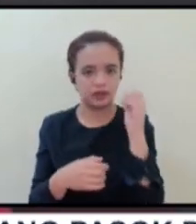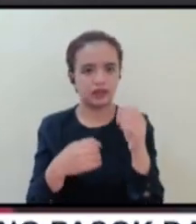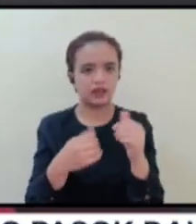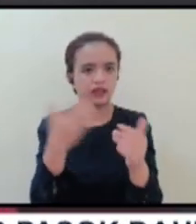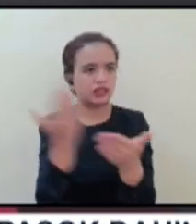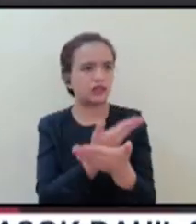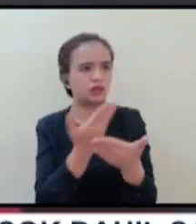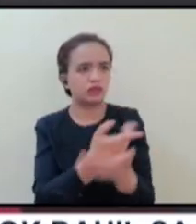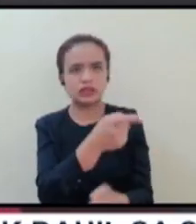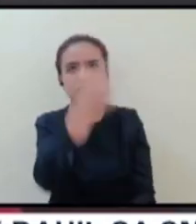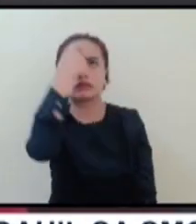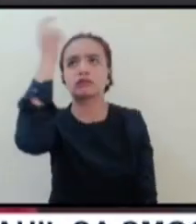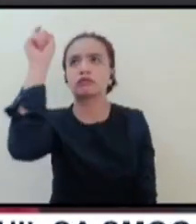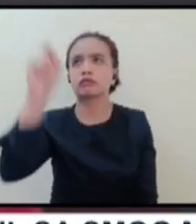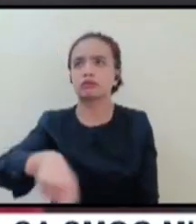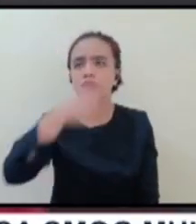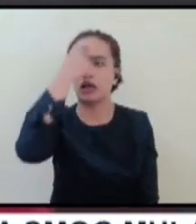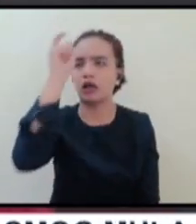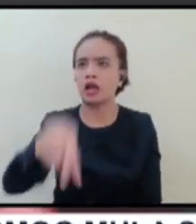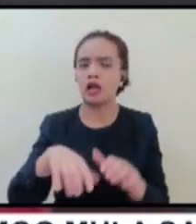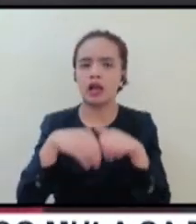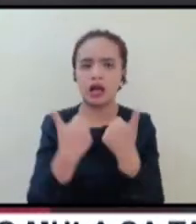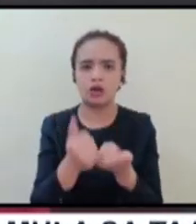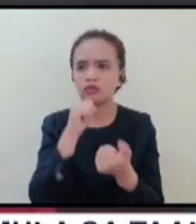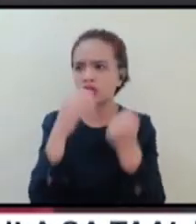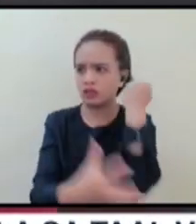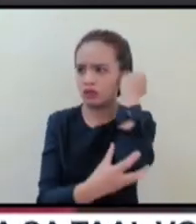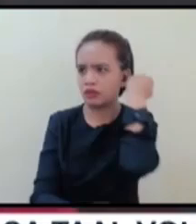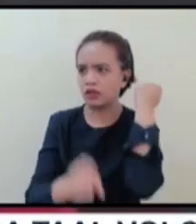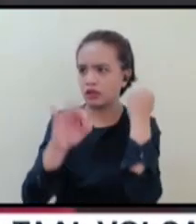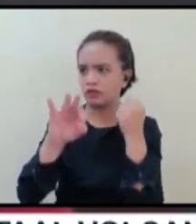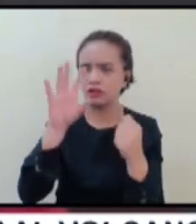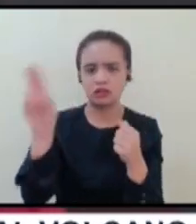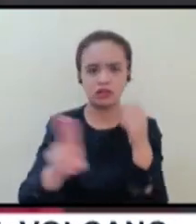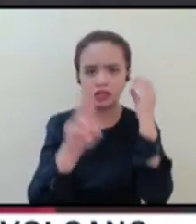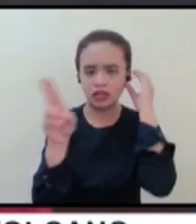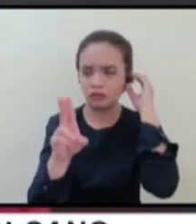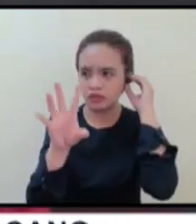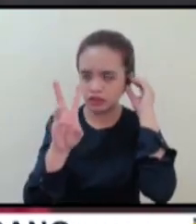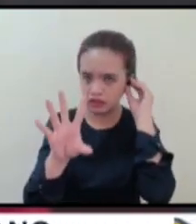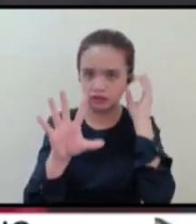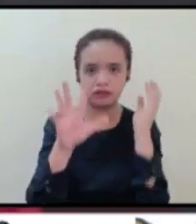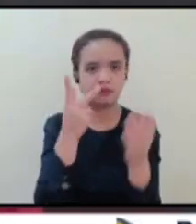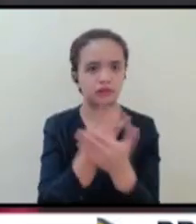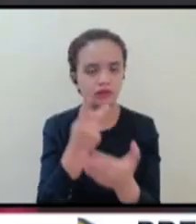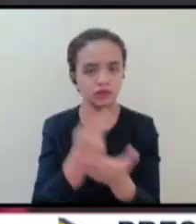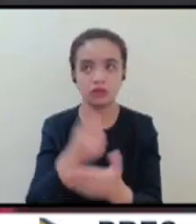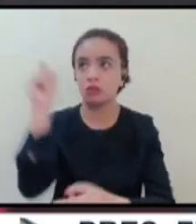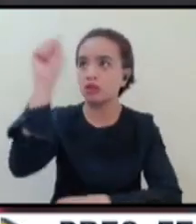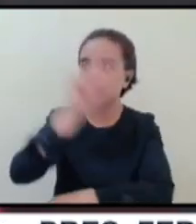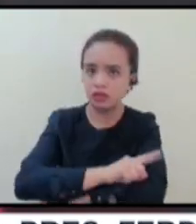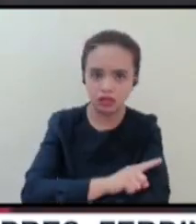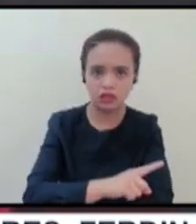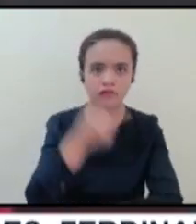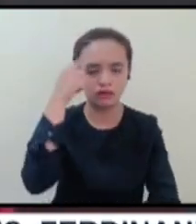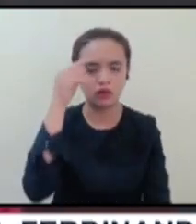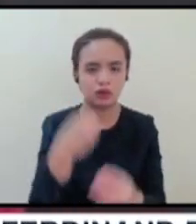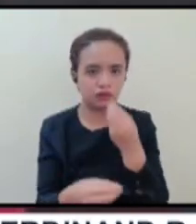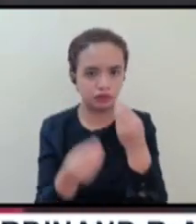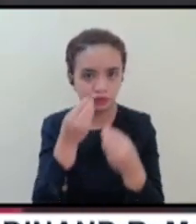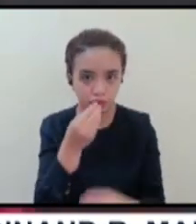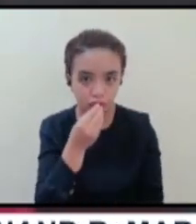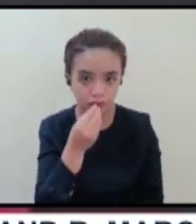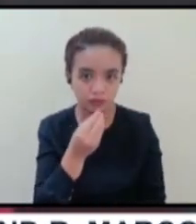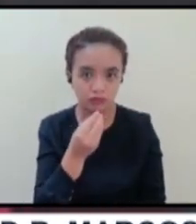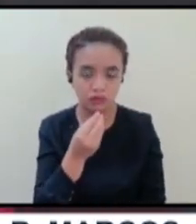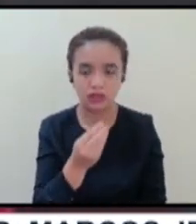kanila, hindi na maintindihan yung paano naging hindi ka na mahirap kapag 65 ang ginagamit mo sa isang araw, pangkain, ay hindi